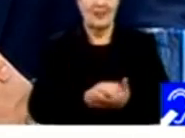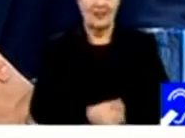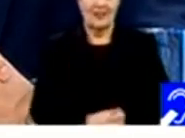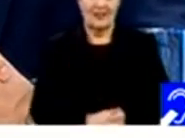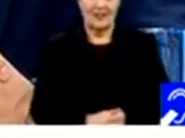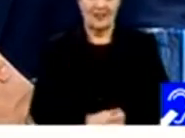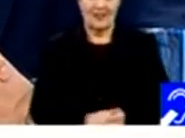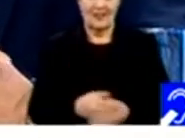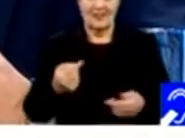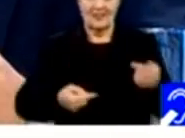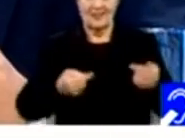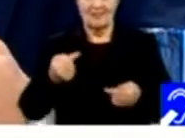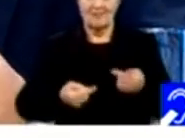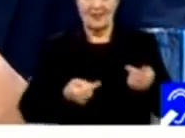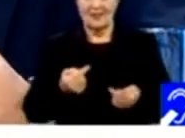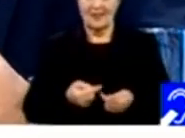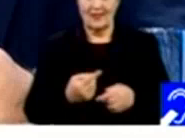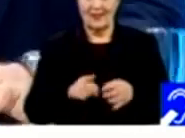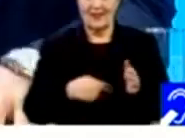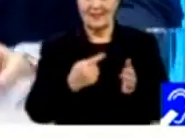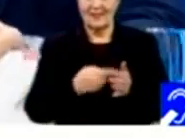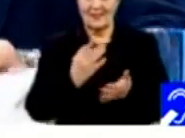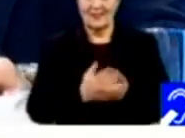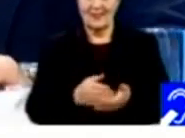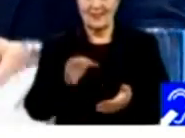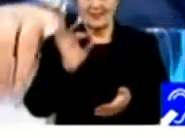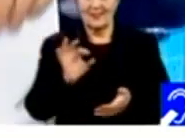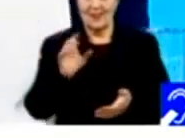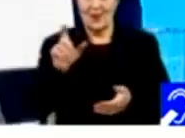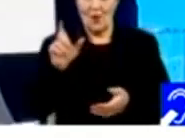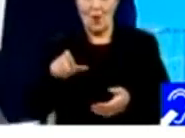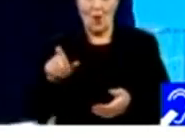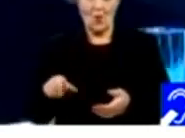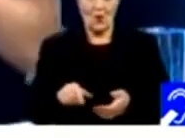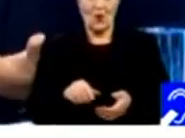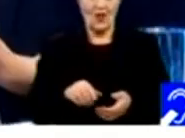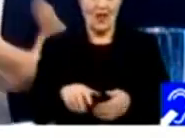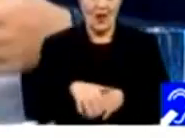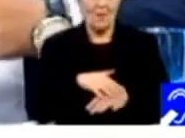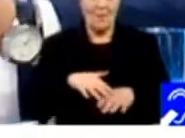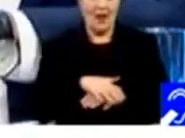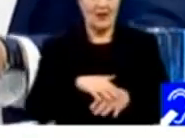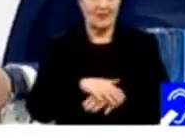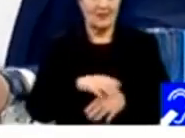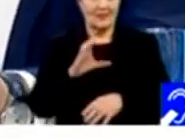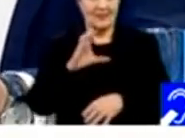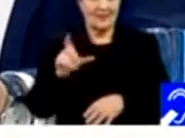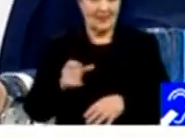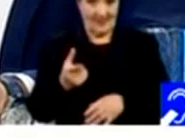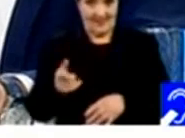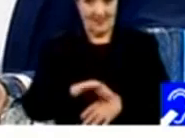Teze pentru dezbaterea cu Ceban. Ia uitați ce scrie. Sunteți omul mască. Dar, domnule, astea sunt tezele mele. Domnule, da, și aici l-a